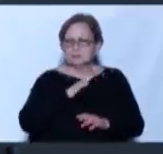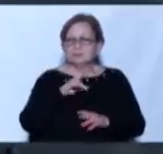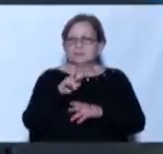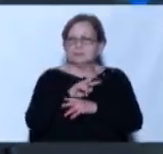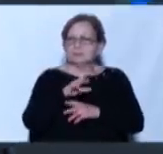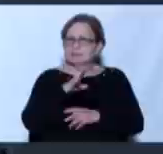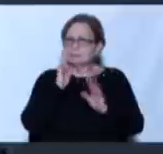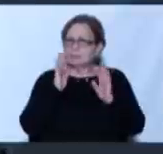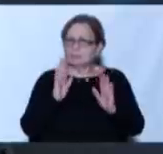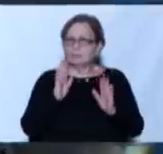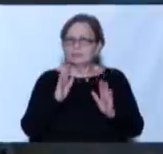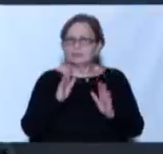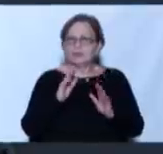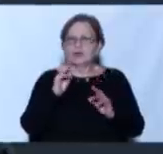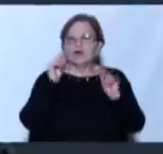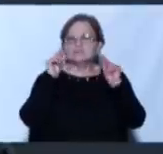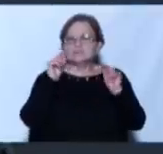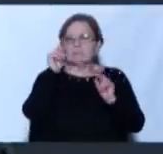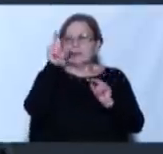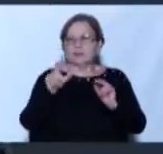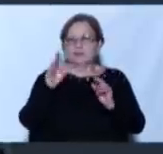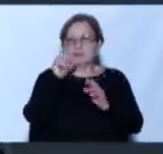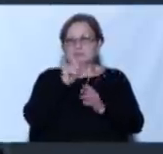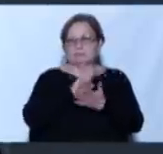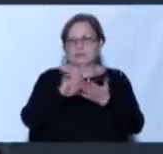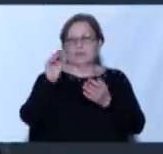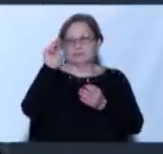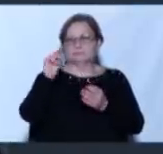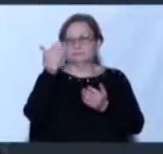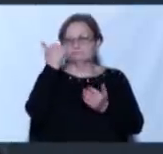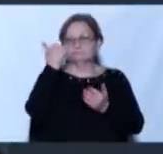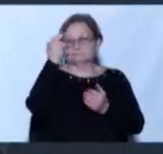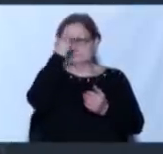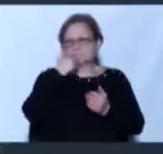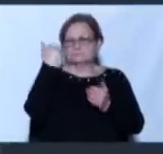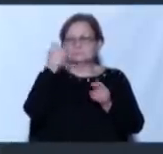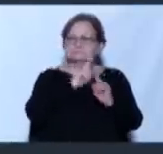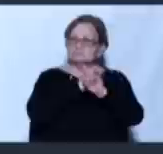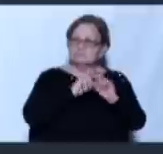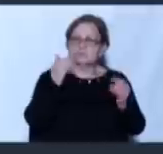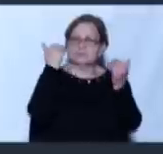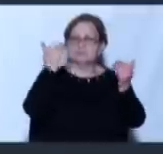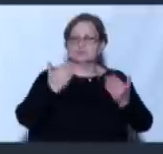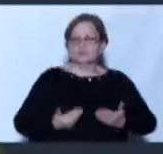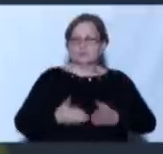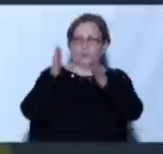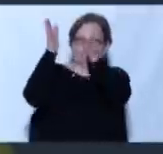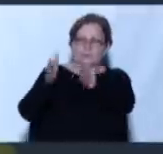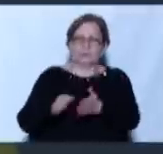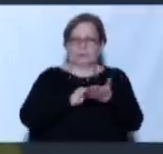თემა იყო მხოლოდ წმინდანების ცხოვრება უნდა აღწერილიყო. ეს რაც იყო სრულიად გამორჩეული ადამიანი, რომელიც იყო მაგალითი